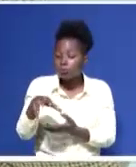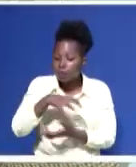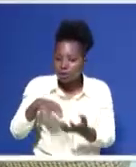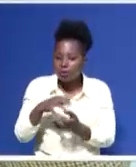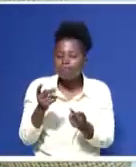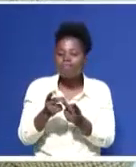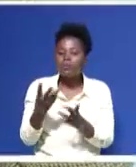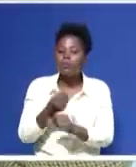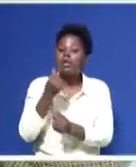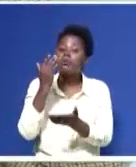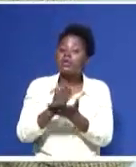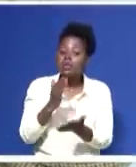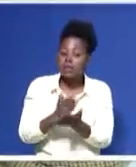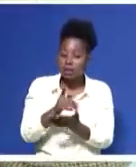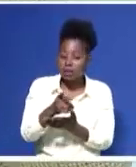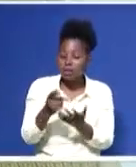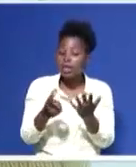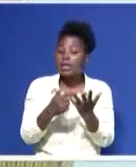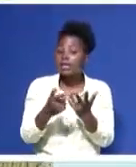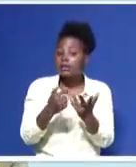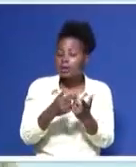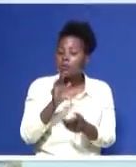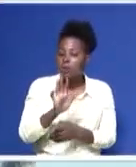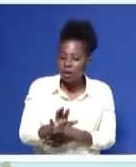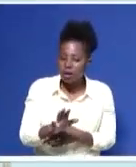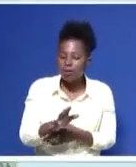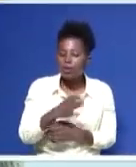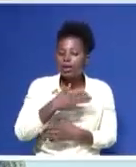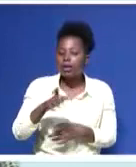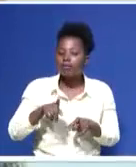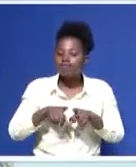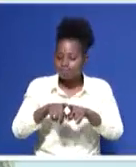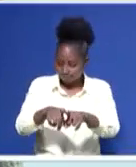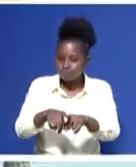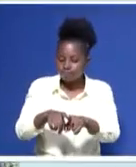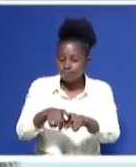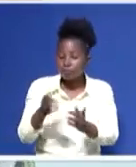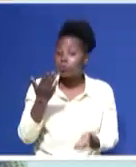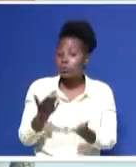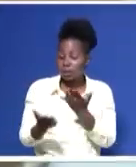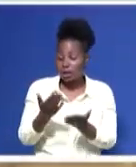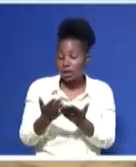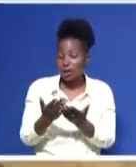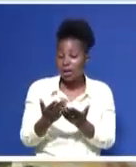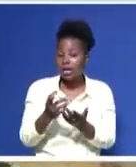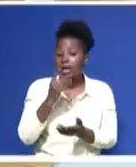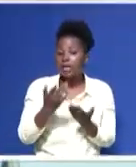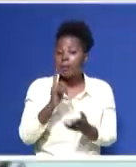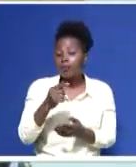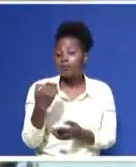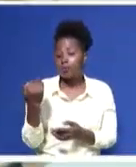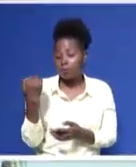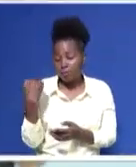na kuhakikisha kwamba hesabu yao inakwenda sawa sawa kulingana na jinsi walivyopangiwa. Kwa